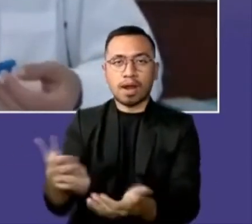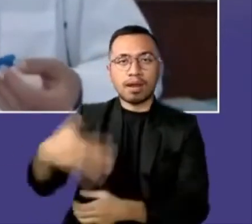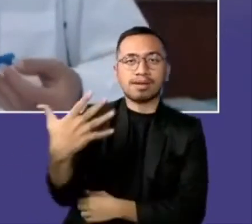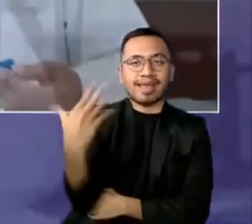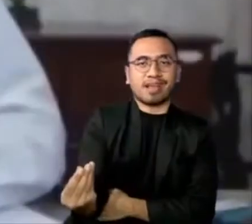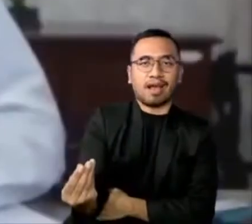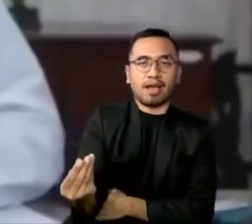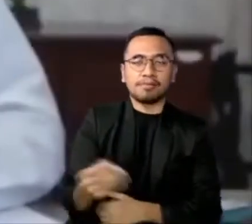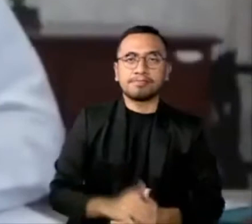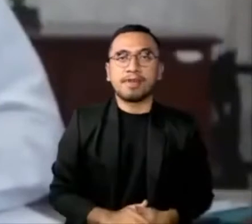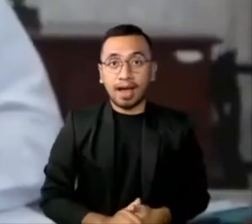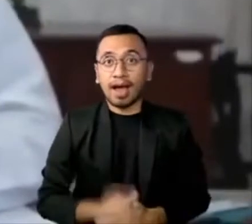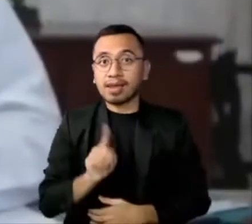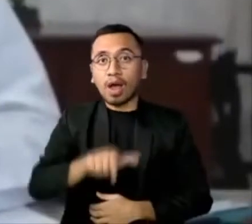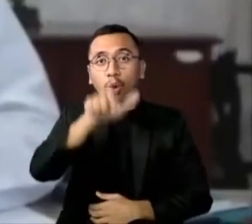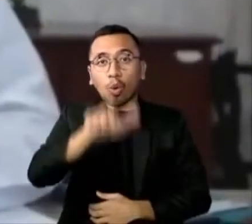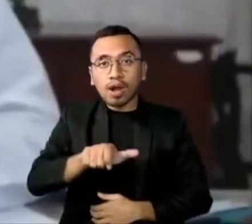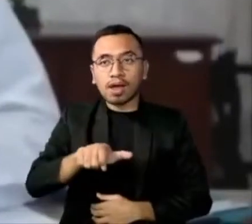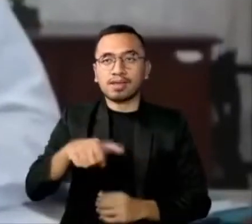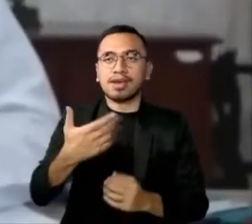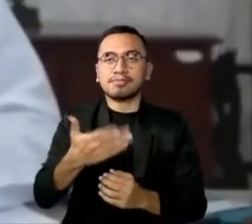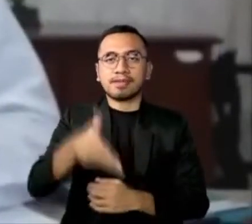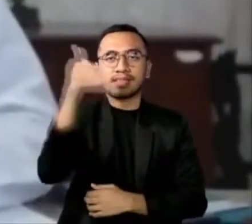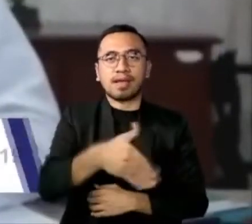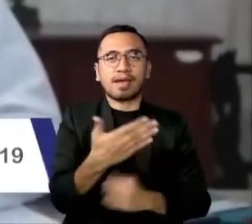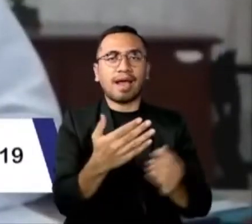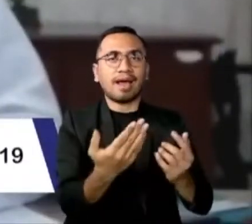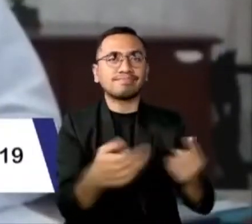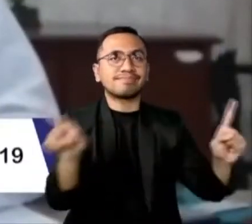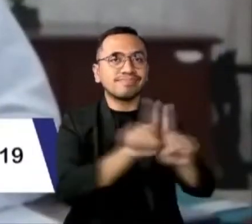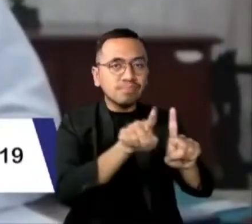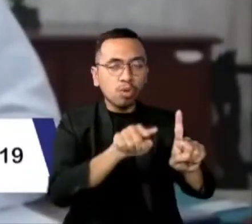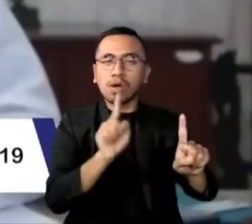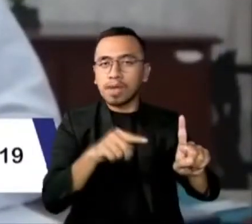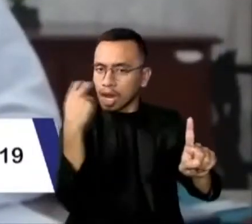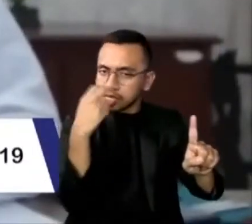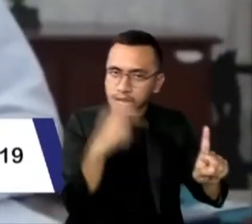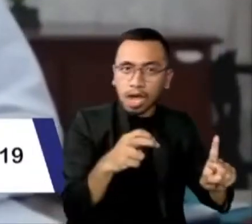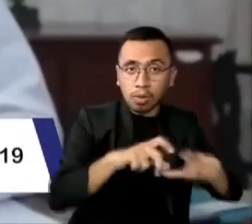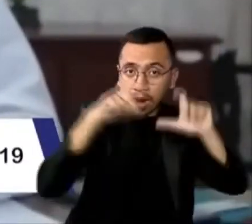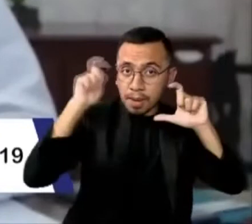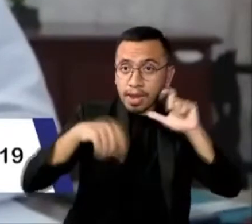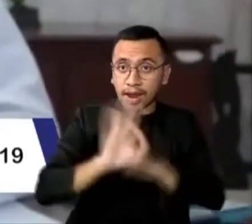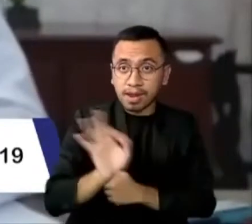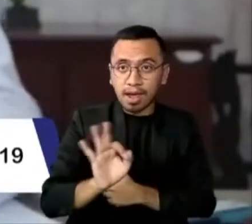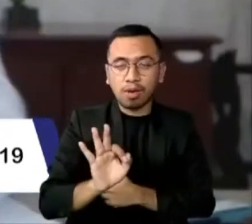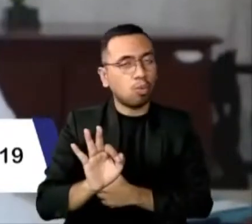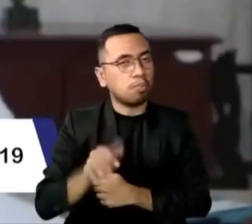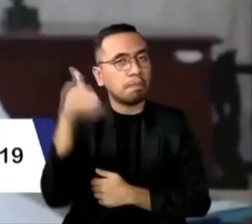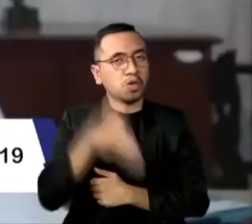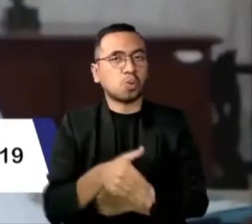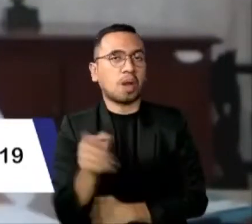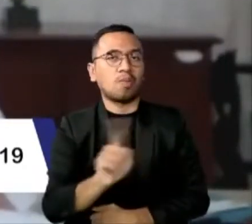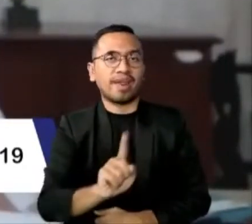Jadi setiap orang kondangan kita razia, yang nggak pakai masker ya sudah, kita nggak boleh masuk. Baik. Kemudian, tampak